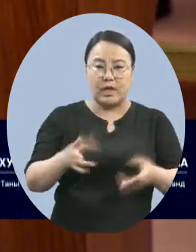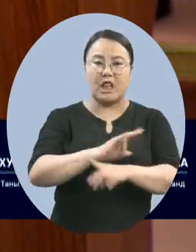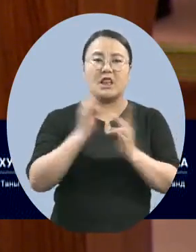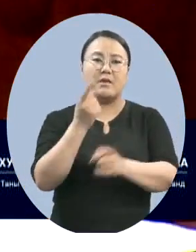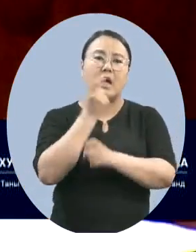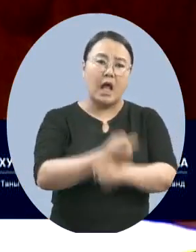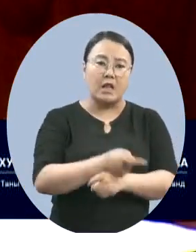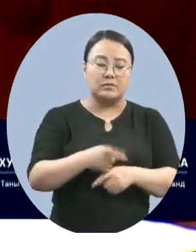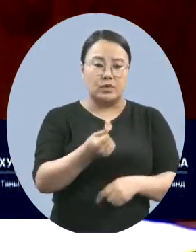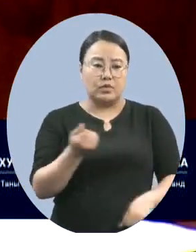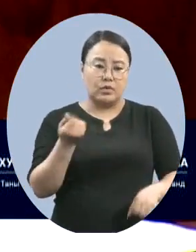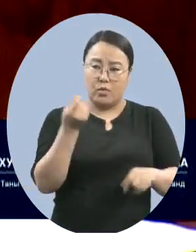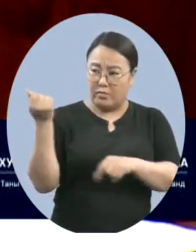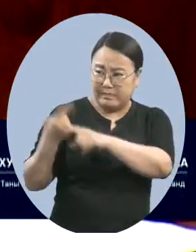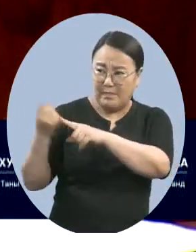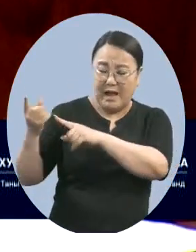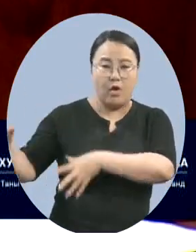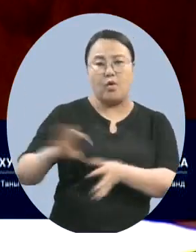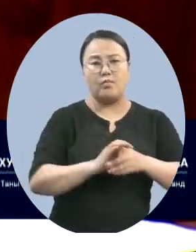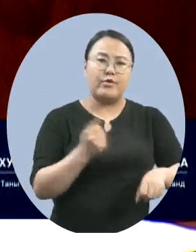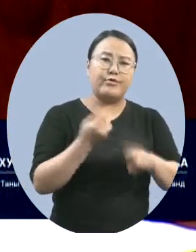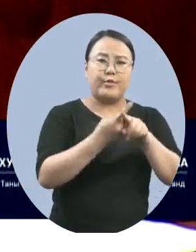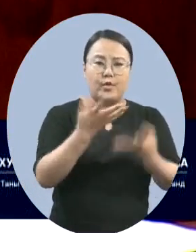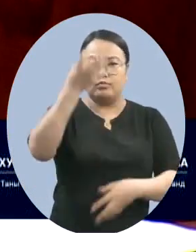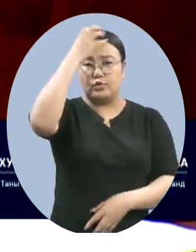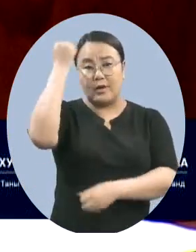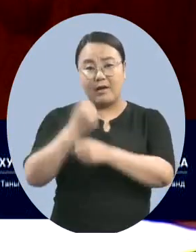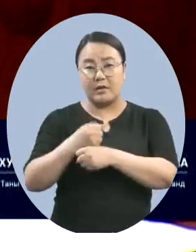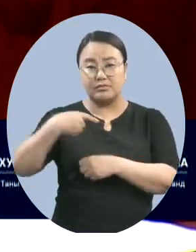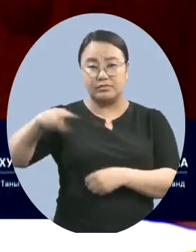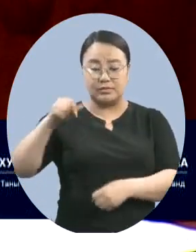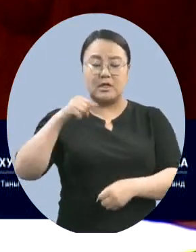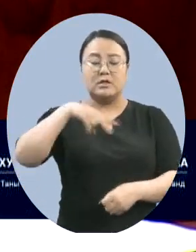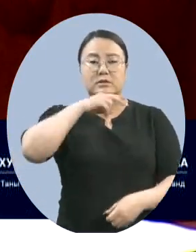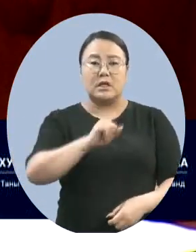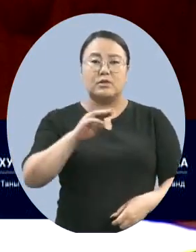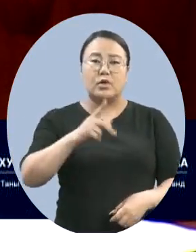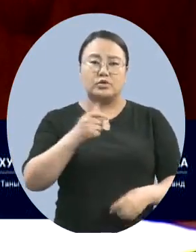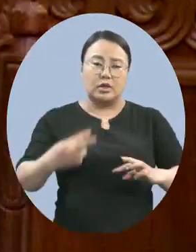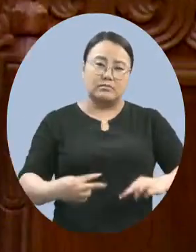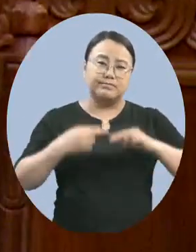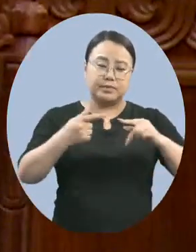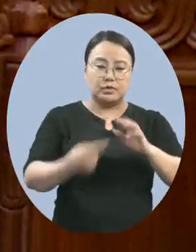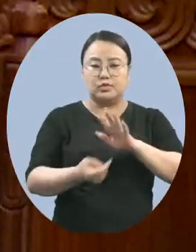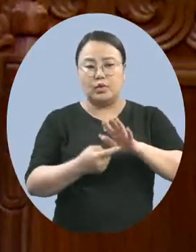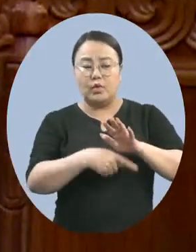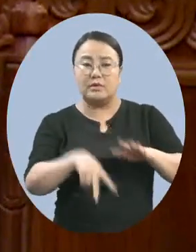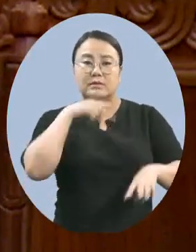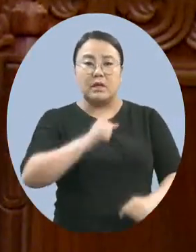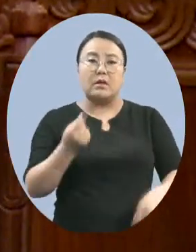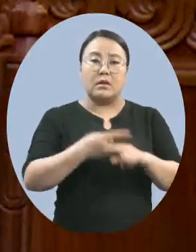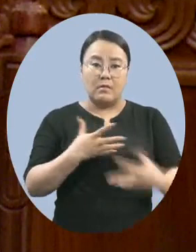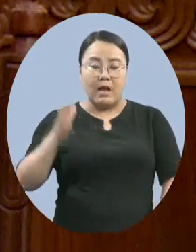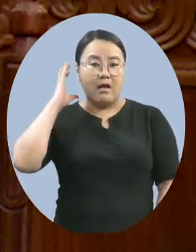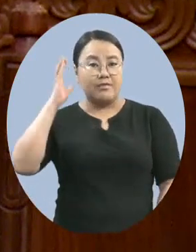халамжийн тэтгэвэр тэтгэмжийг үнийн өсөлтөд уялдуулан нэмэгдүүлэх, төрийн албаны цалингийн тогтолцоог шинжилж суурь цалингийн хэмжээг нэмэгдүүлэх,